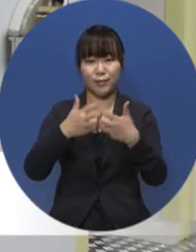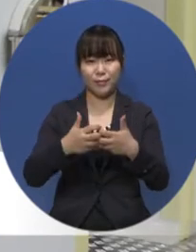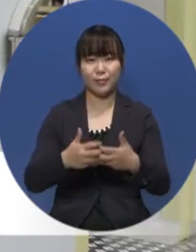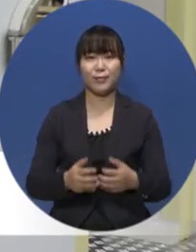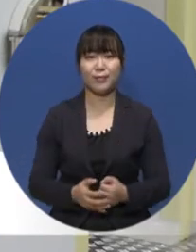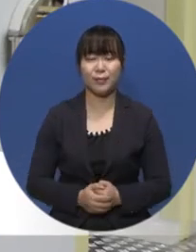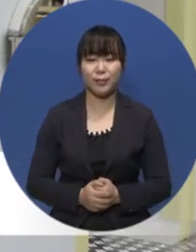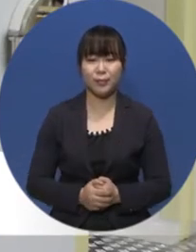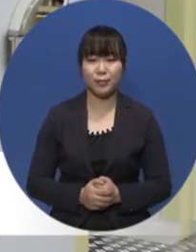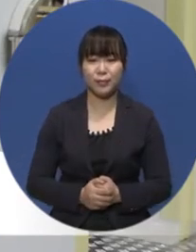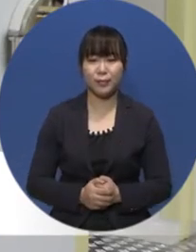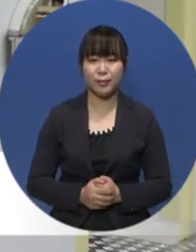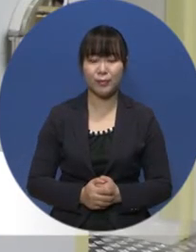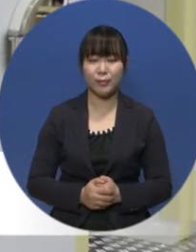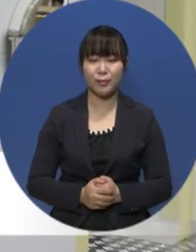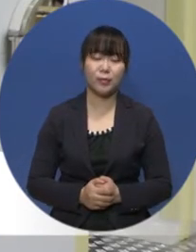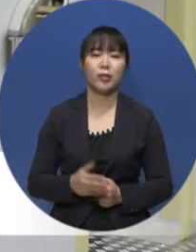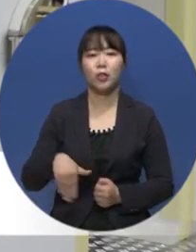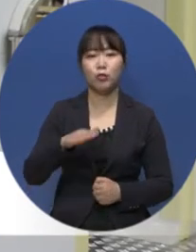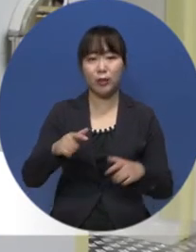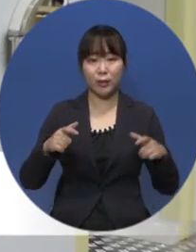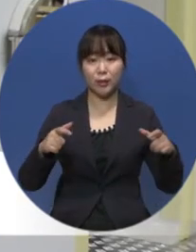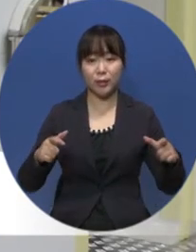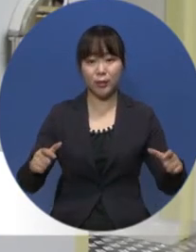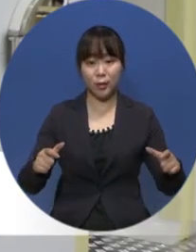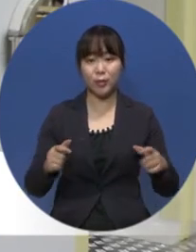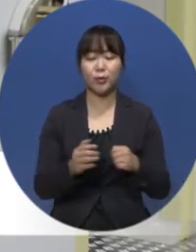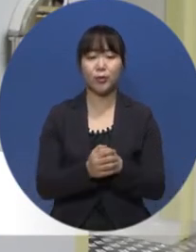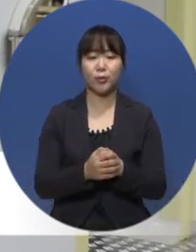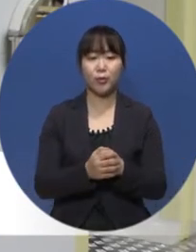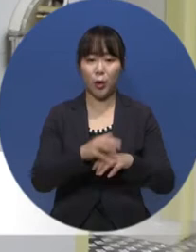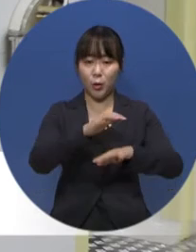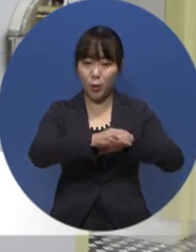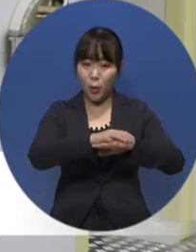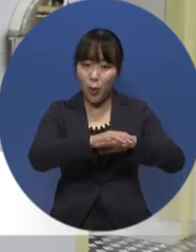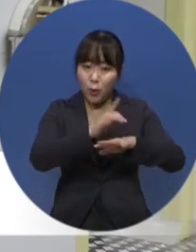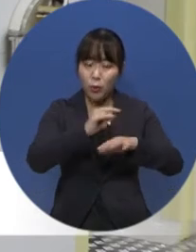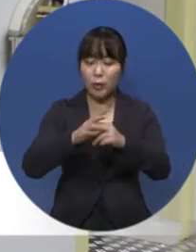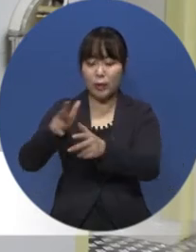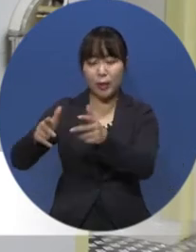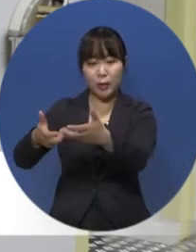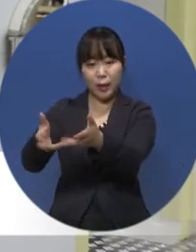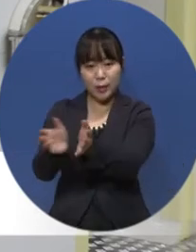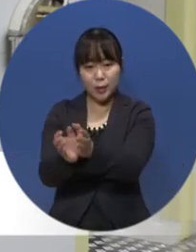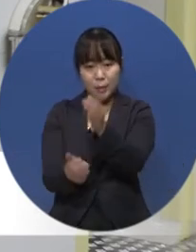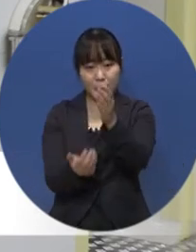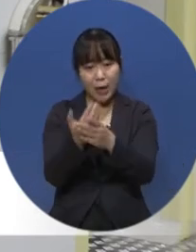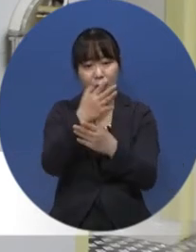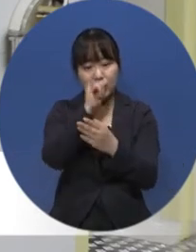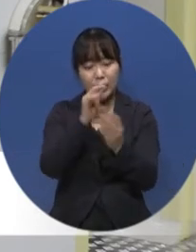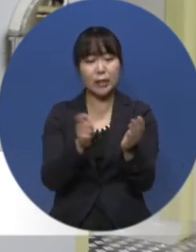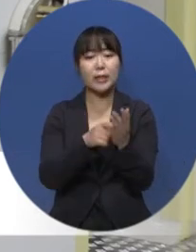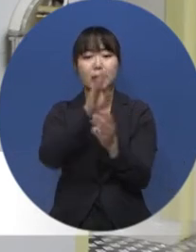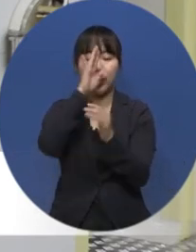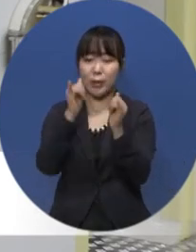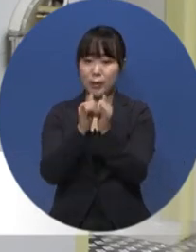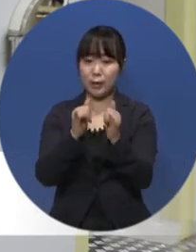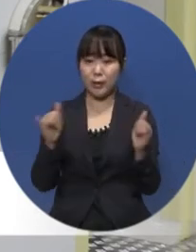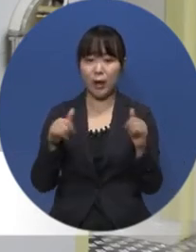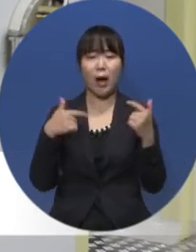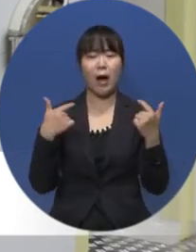장비입니다. 우리 지역은 농촌과 산업단지에서 발생할 수 있는 응급